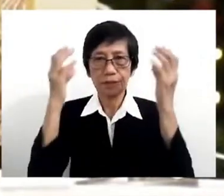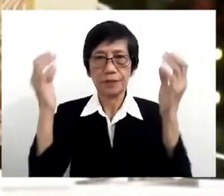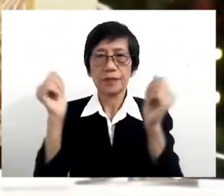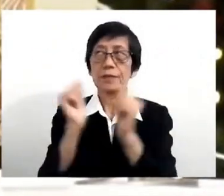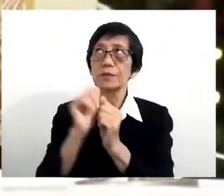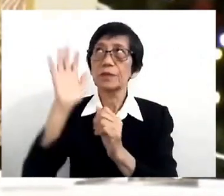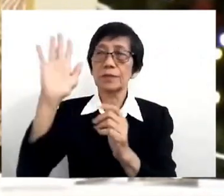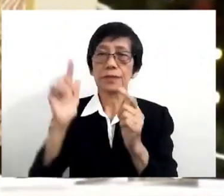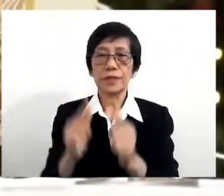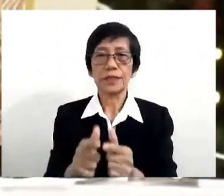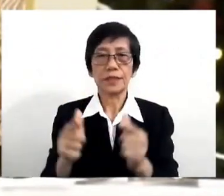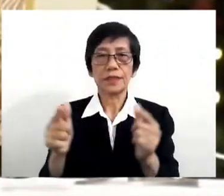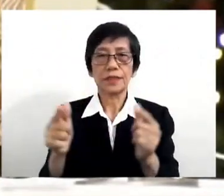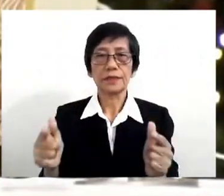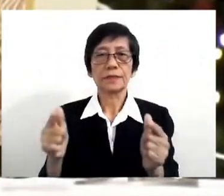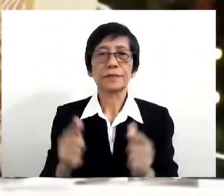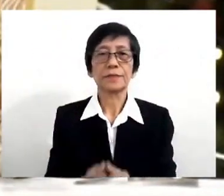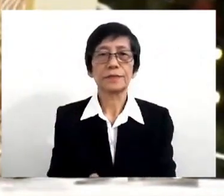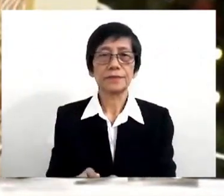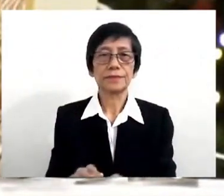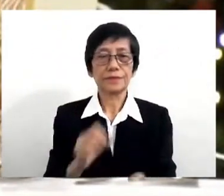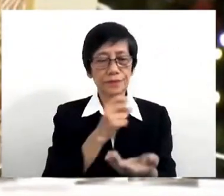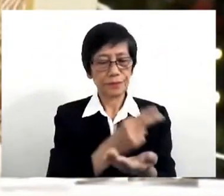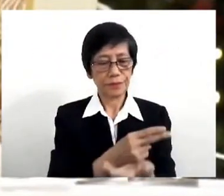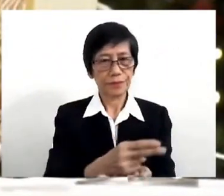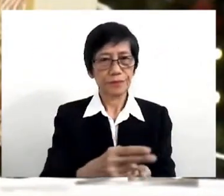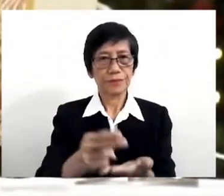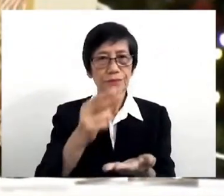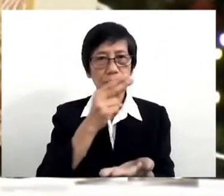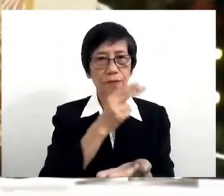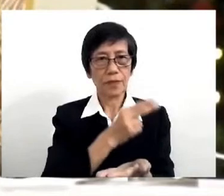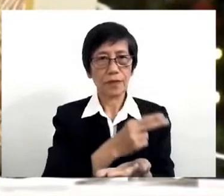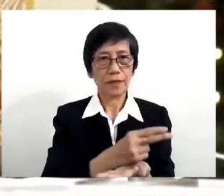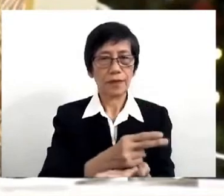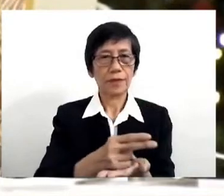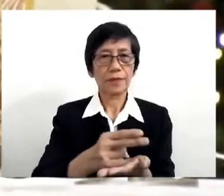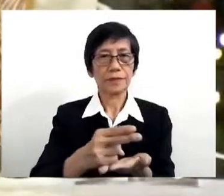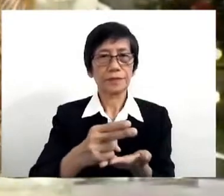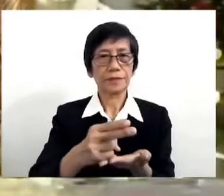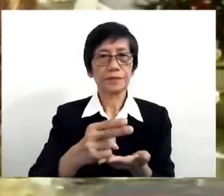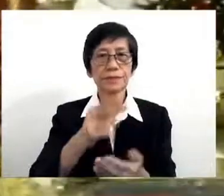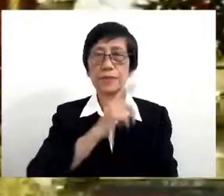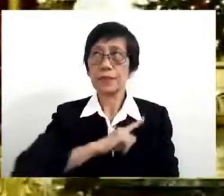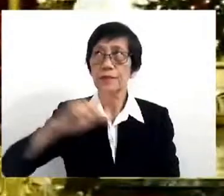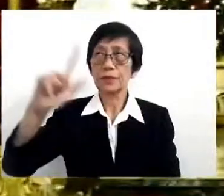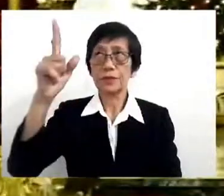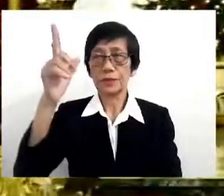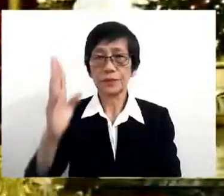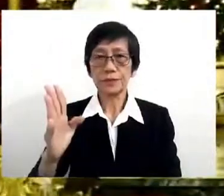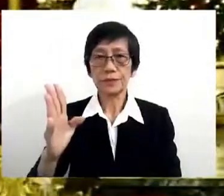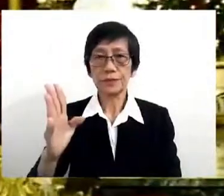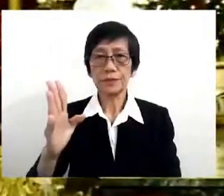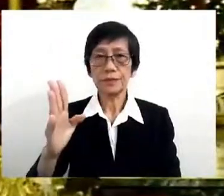kadakilaan. Santo, Santo, Santo, Santo, Panginoong Diyos ng mga